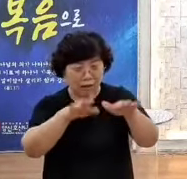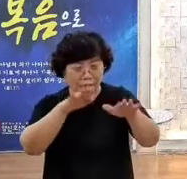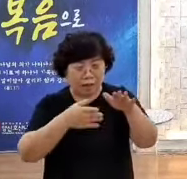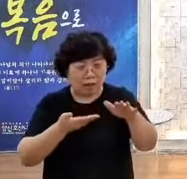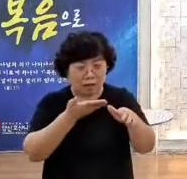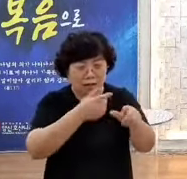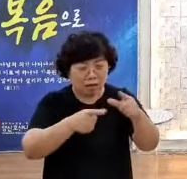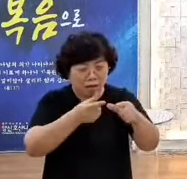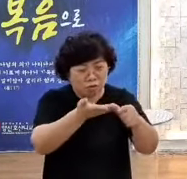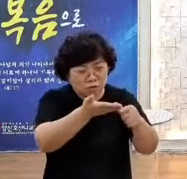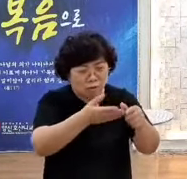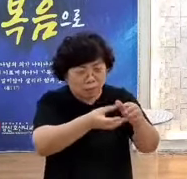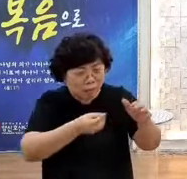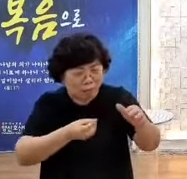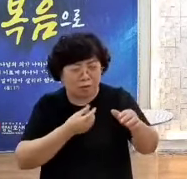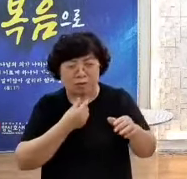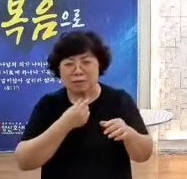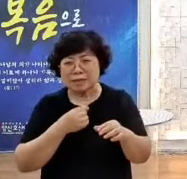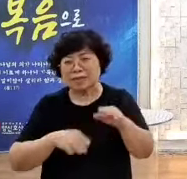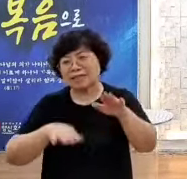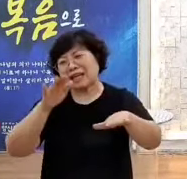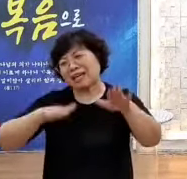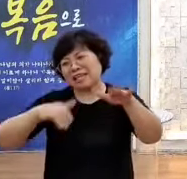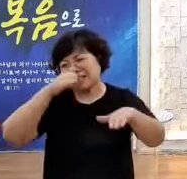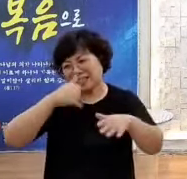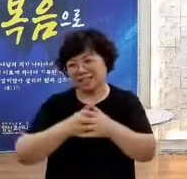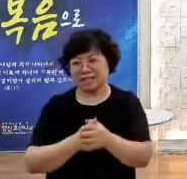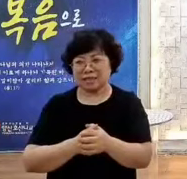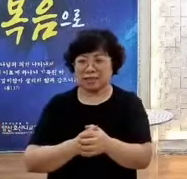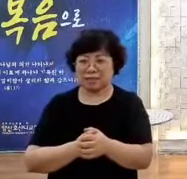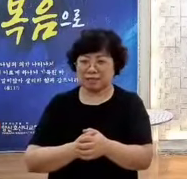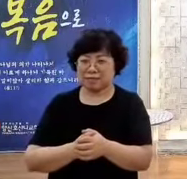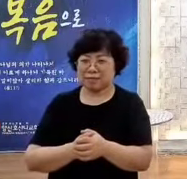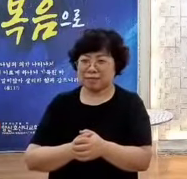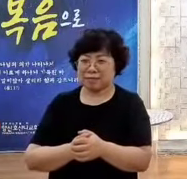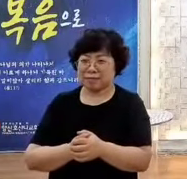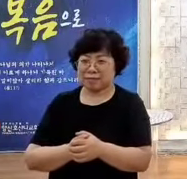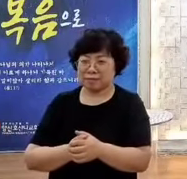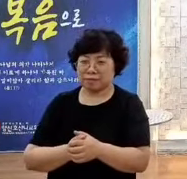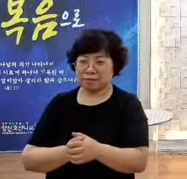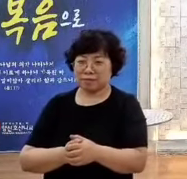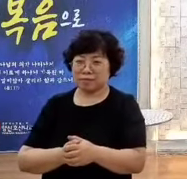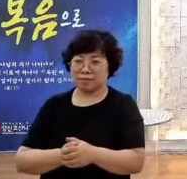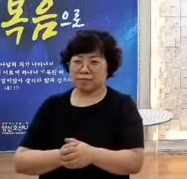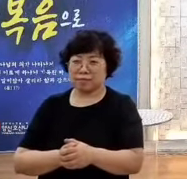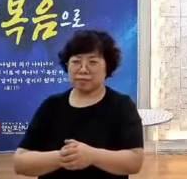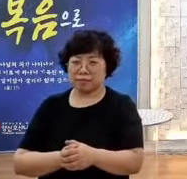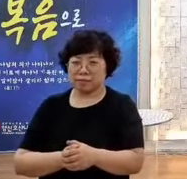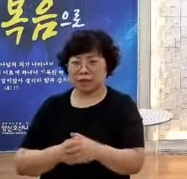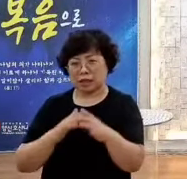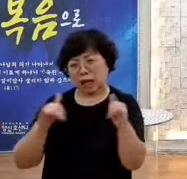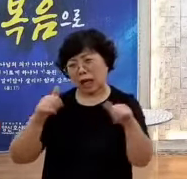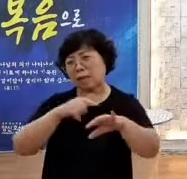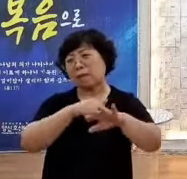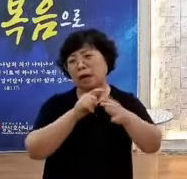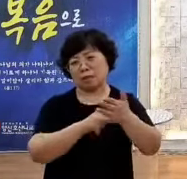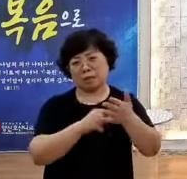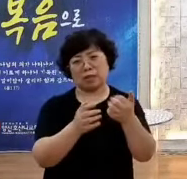부모에게 더 주고 싶어 하게 만드는 자식이 있습니다. 맞아요. 이게 인간의 마음.